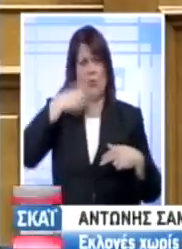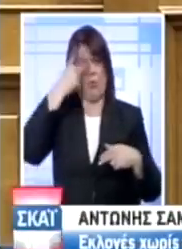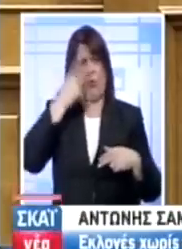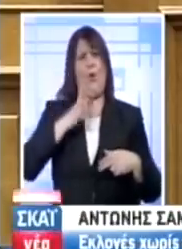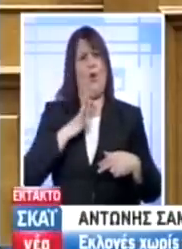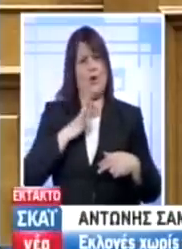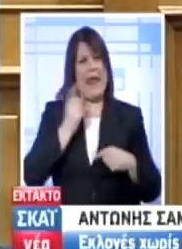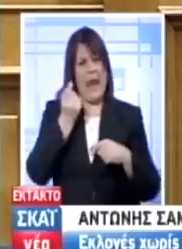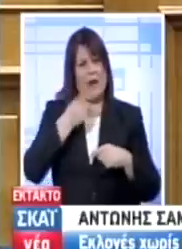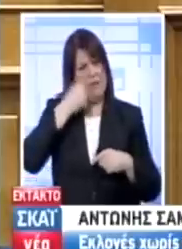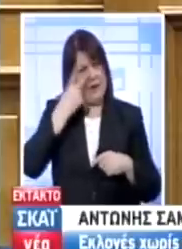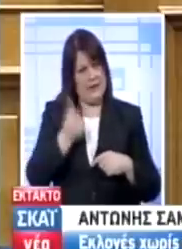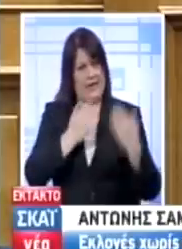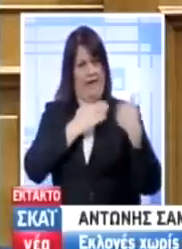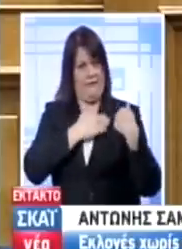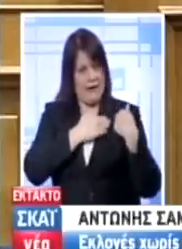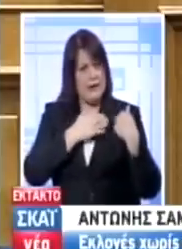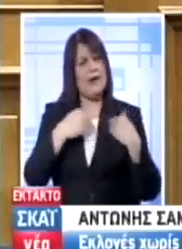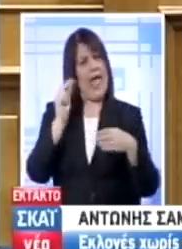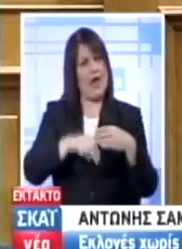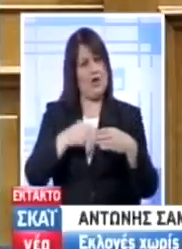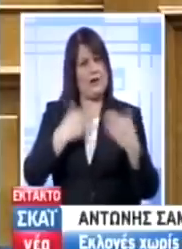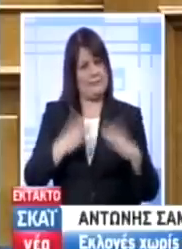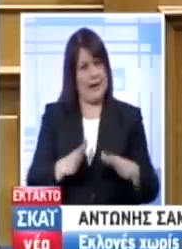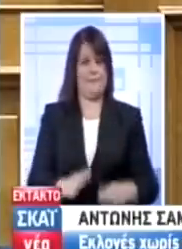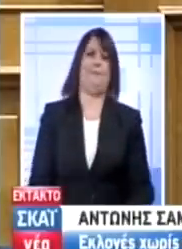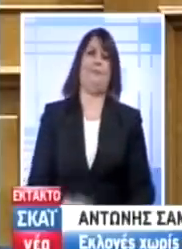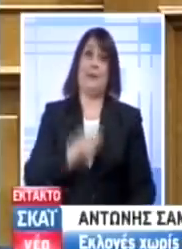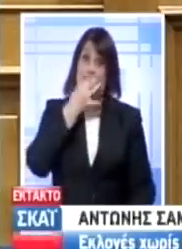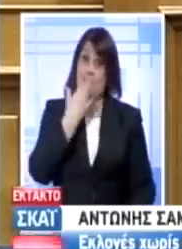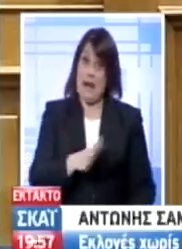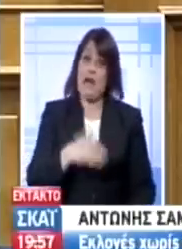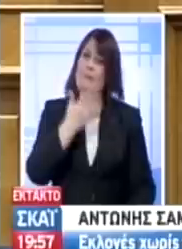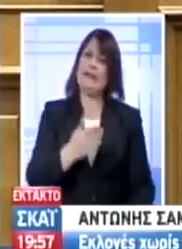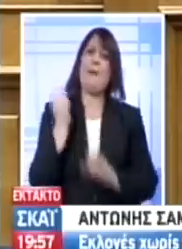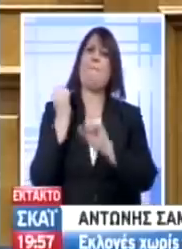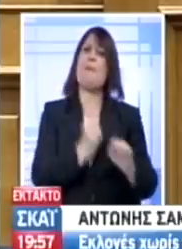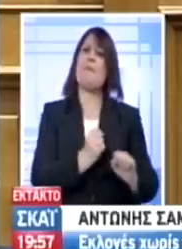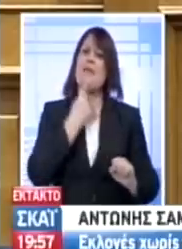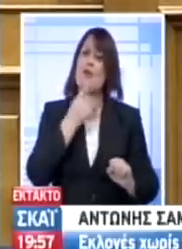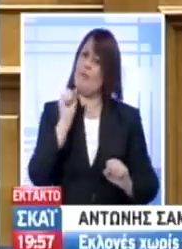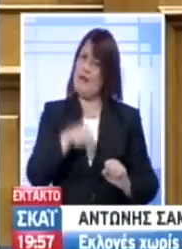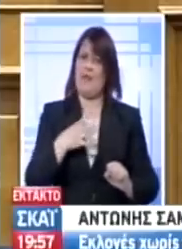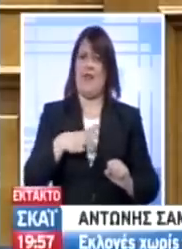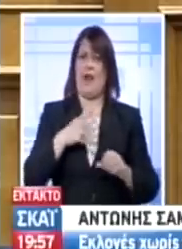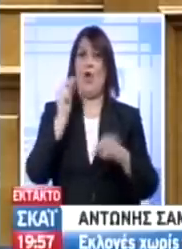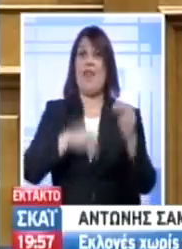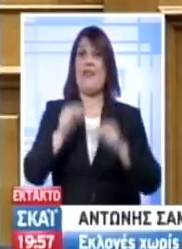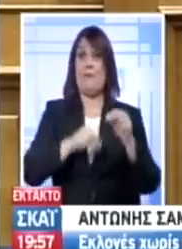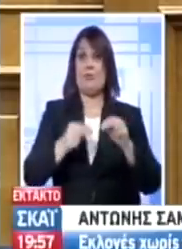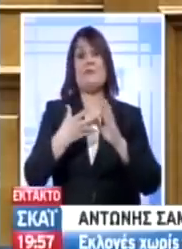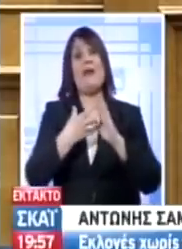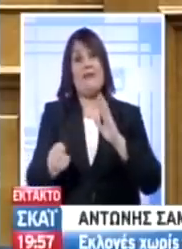οποία θα φέρει τη χώρα σε εκλογές. Μετά τη δήλωσή μου, ο κ. Παπανδρέου φράνηκε πρόθυμος να τοποσύρει το δημοψήφισμα, αλλά με τον